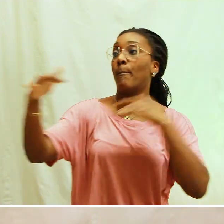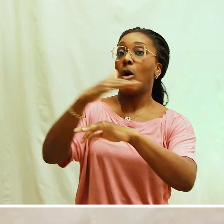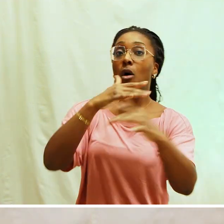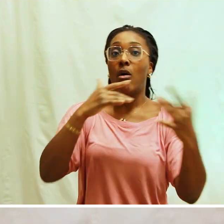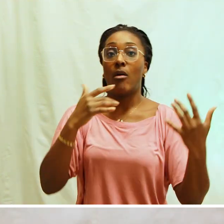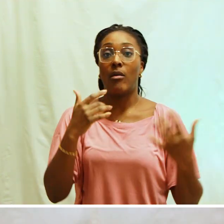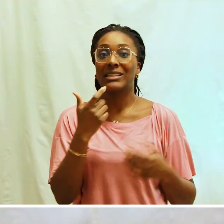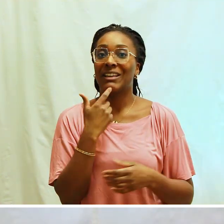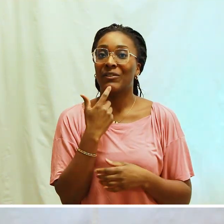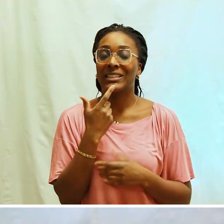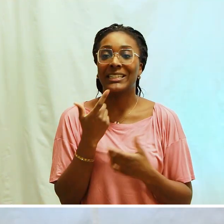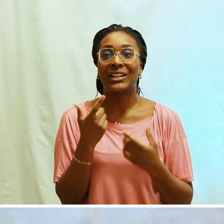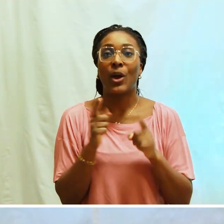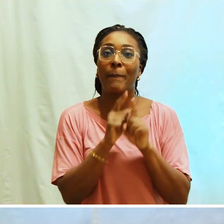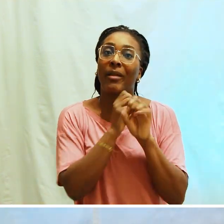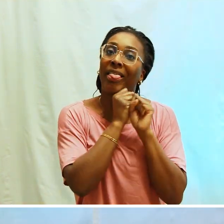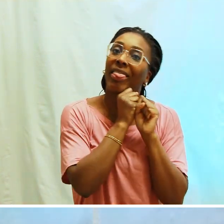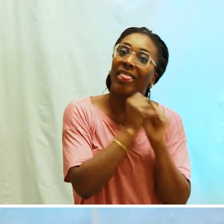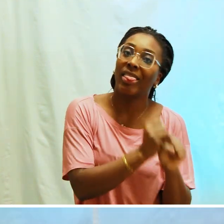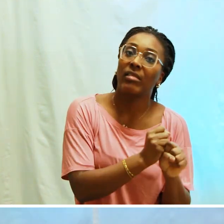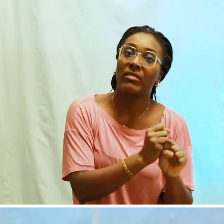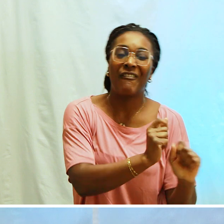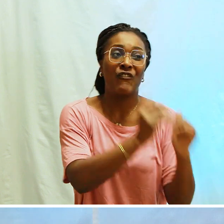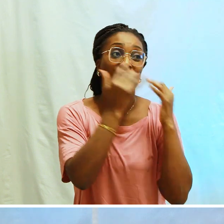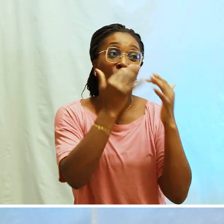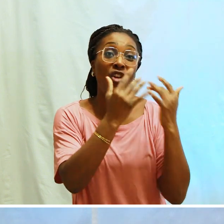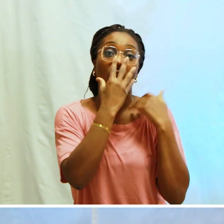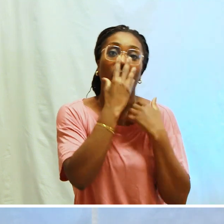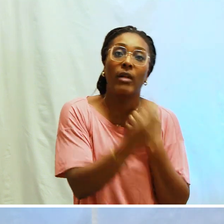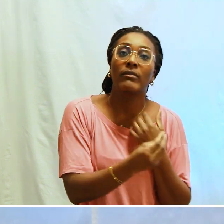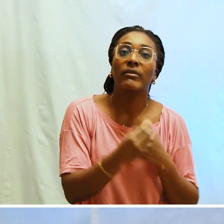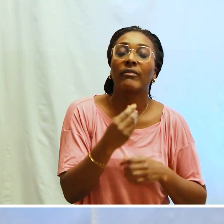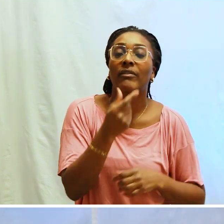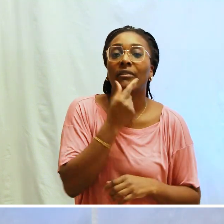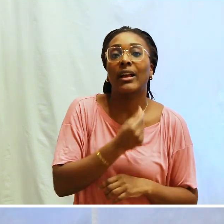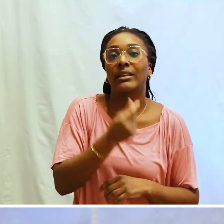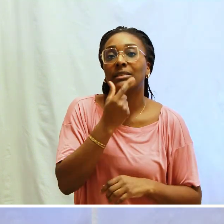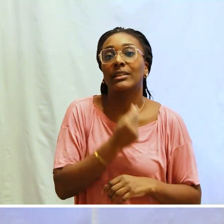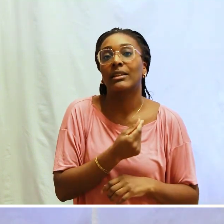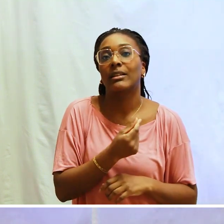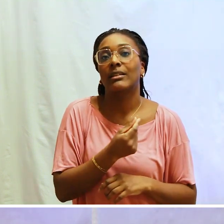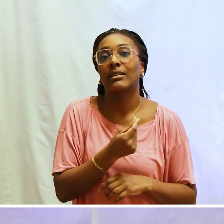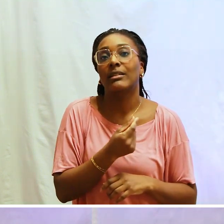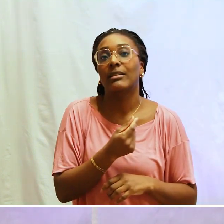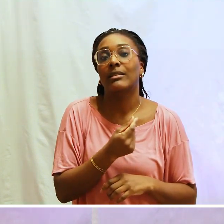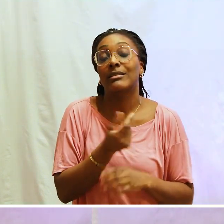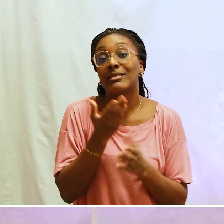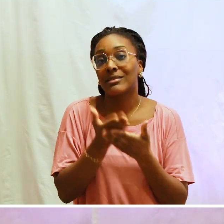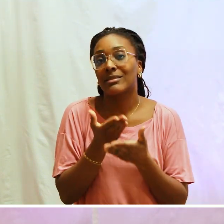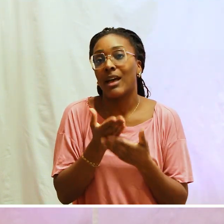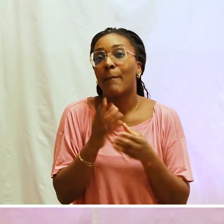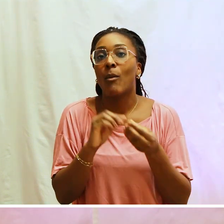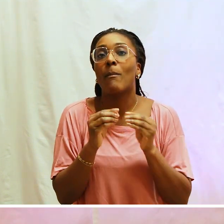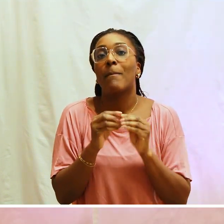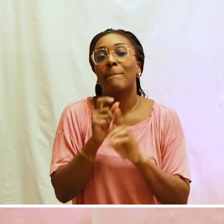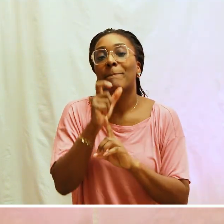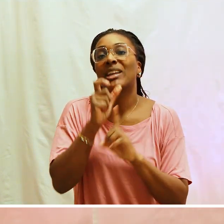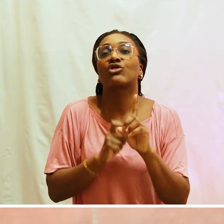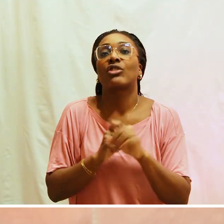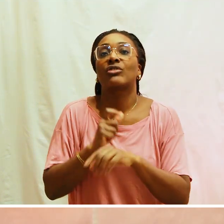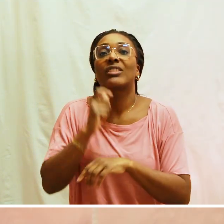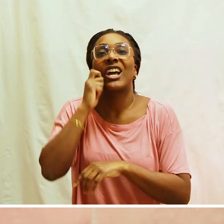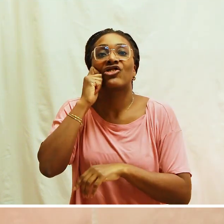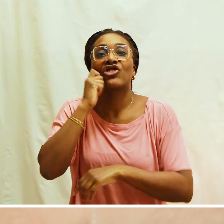n'est pas un influenceur, mais quelqu'un qui est influencé facilement par sa propre état d'esprit, son propre état d'esprit, par